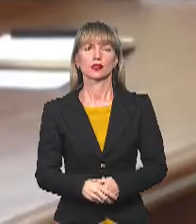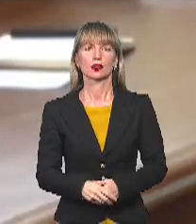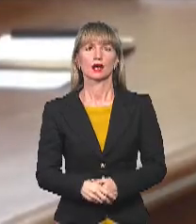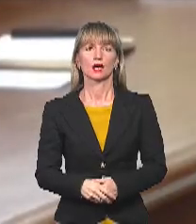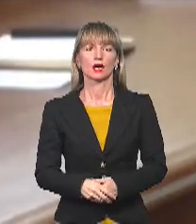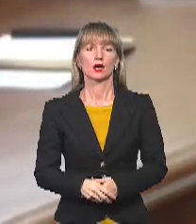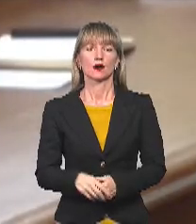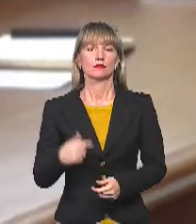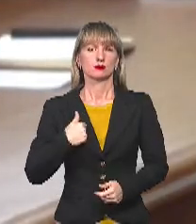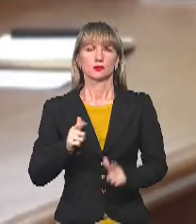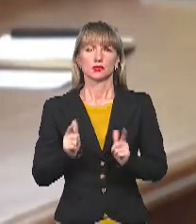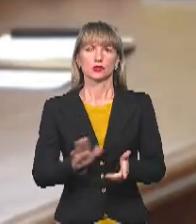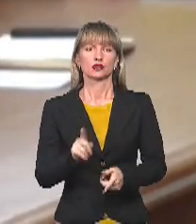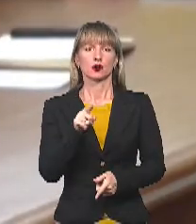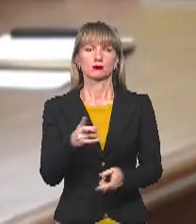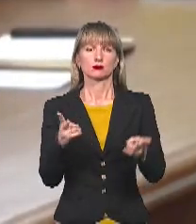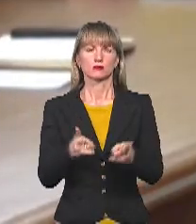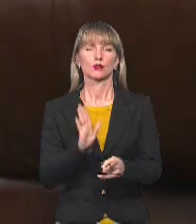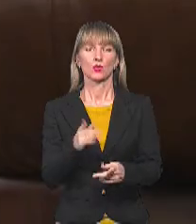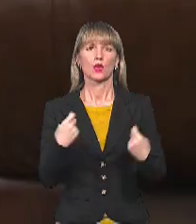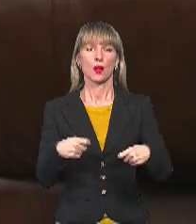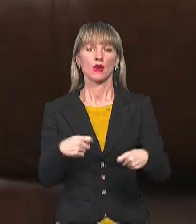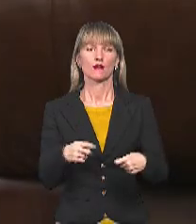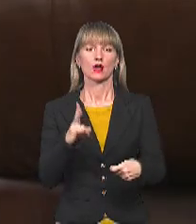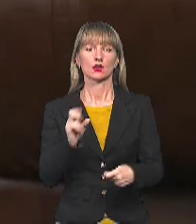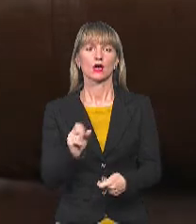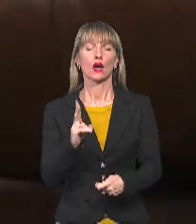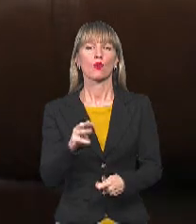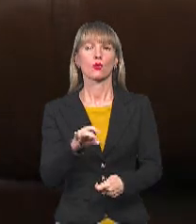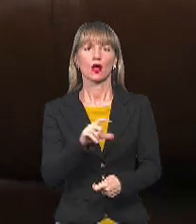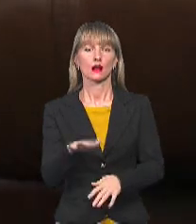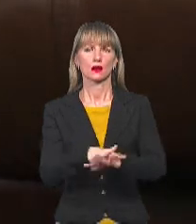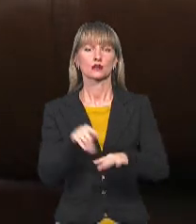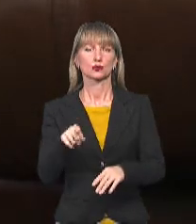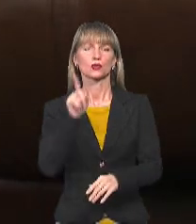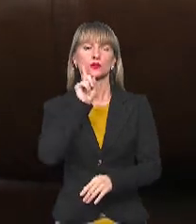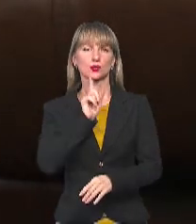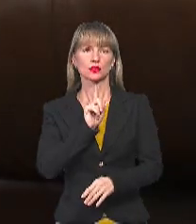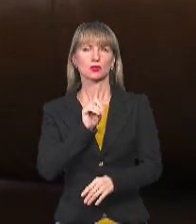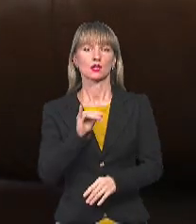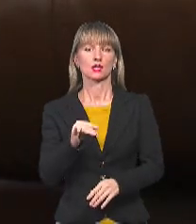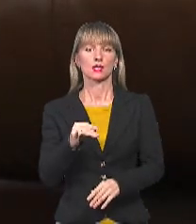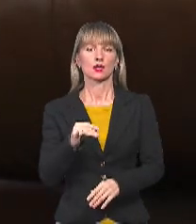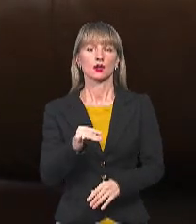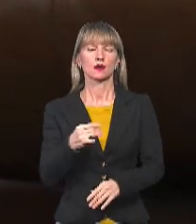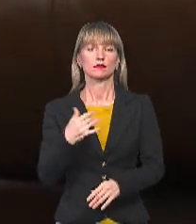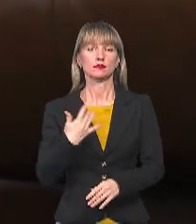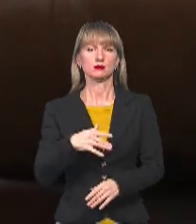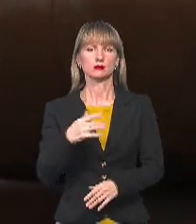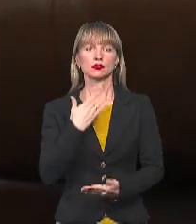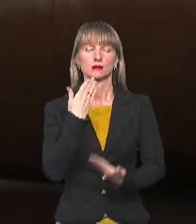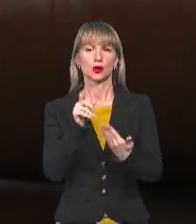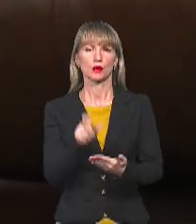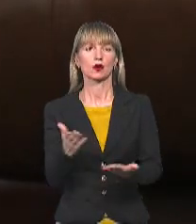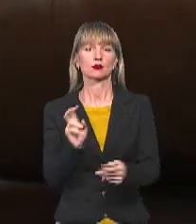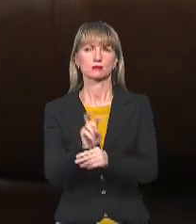І вони не згодні з тим, що їм потрібно буде торгувати на комунальних ринках. Їм тут зручніше. І 50 серед опитуваних громадян, які